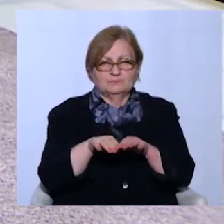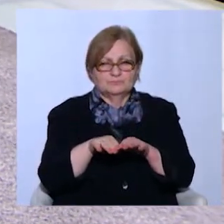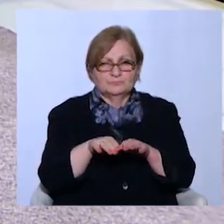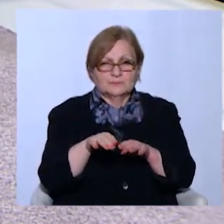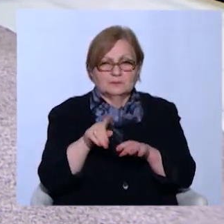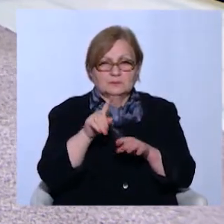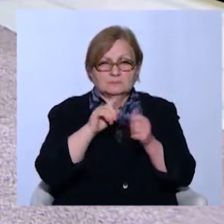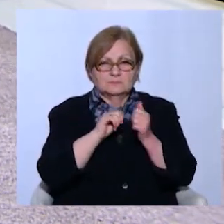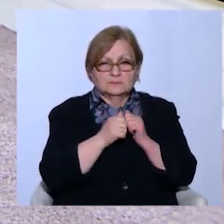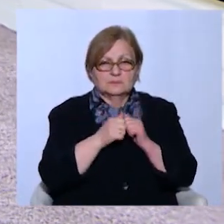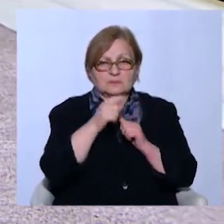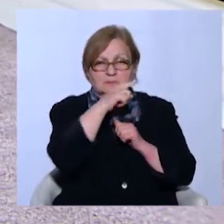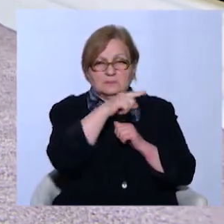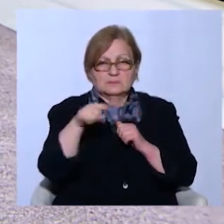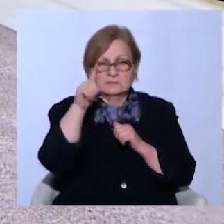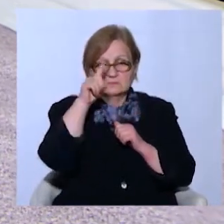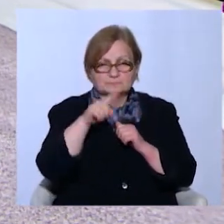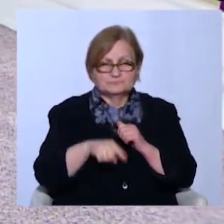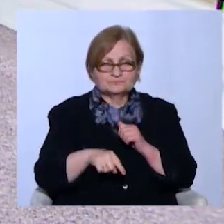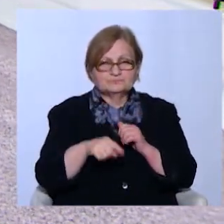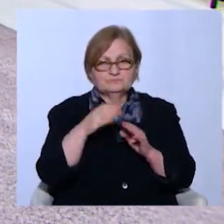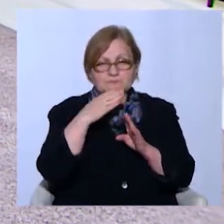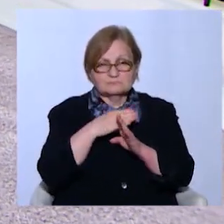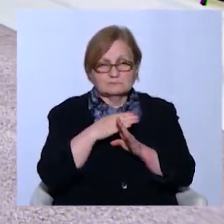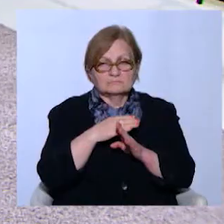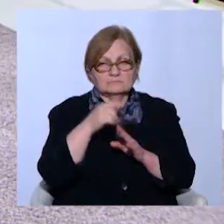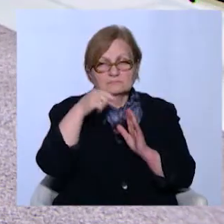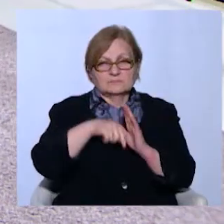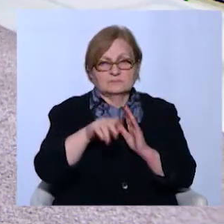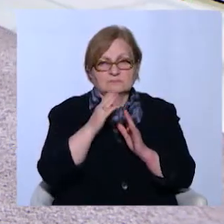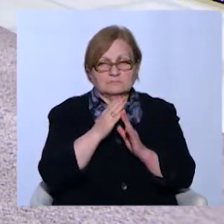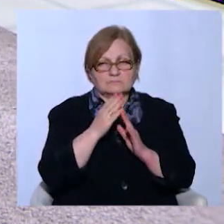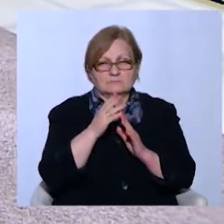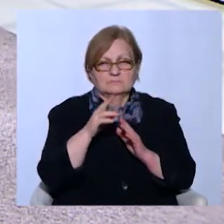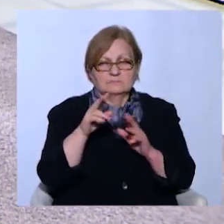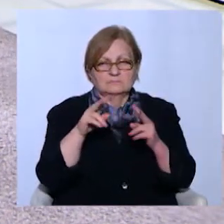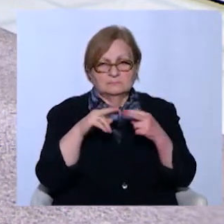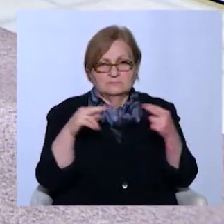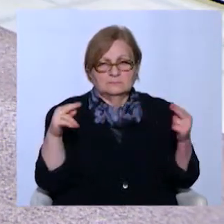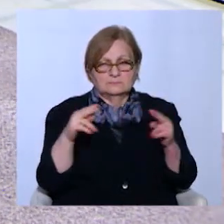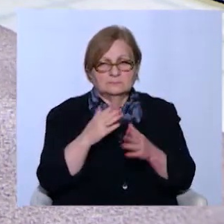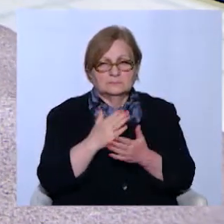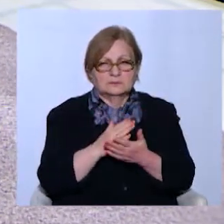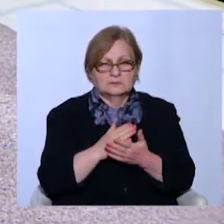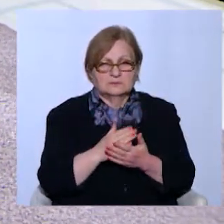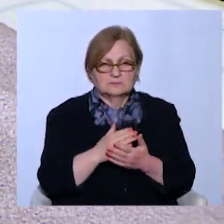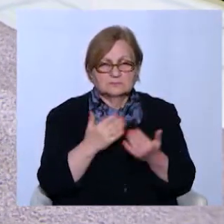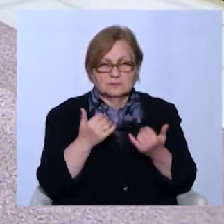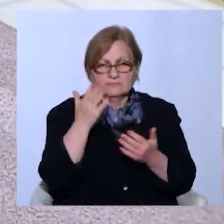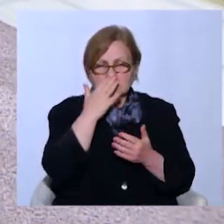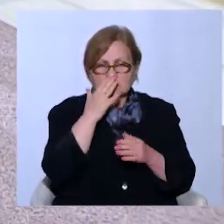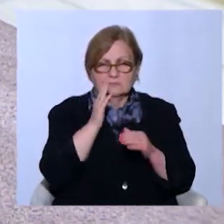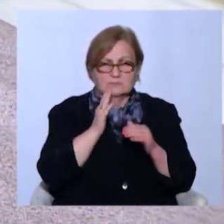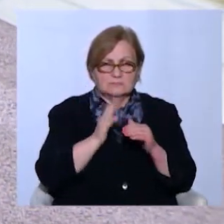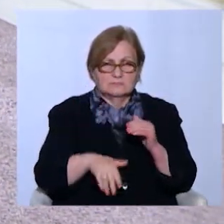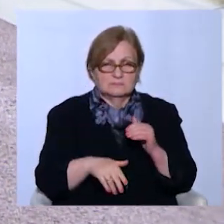უნდა დაიმახსოვროთ, დიაგონალები მართი კუთხით გადაიკვეთება, დიაგონალები ასევე კუთხის ბისექტრისებს წარმოადგენს. ამით დღევანდელი გაკვეთილი